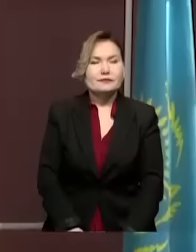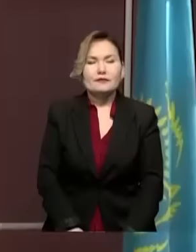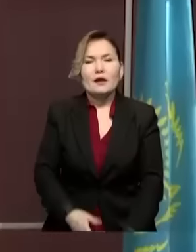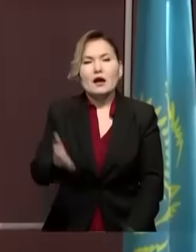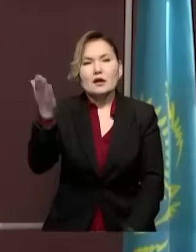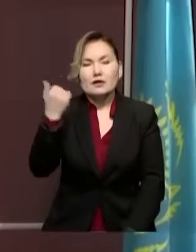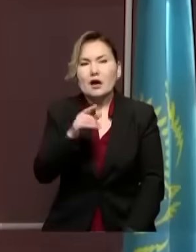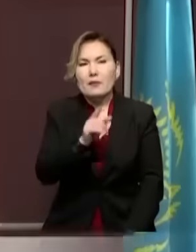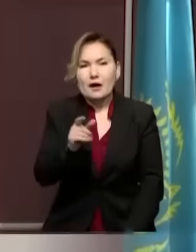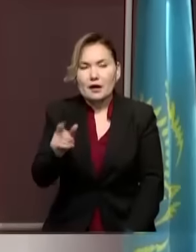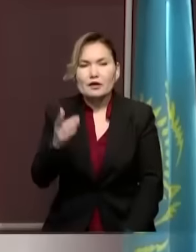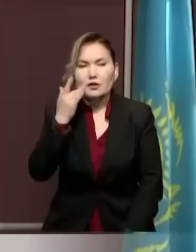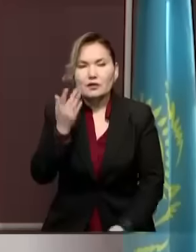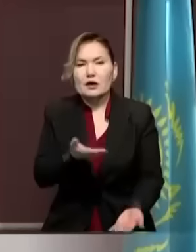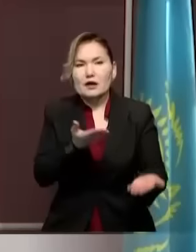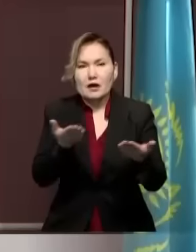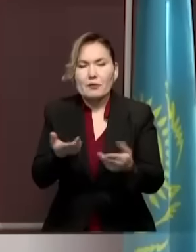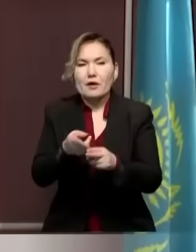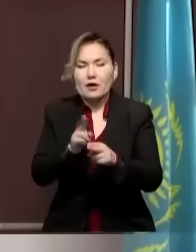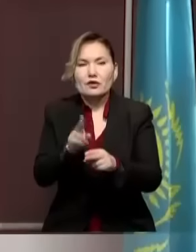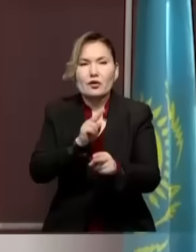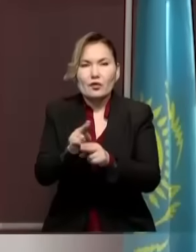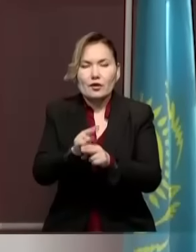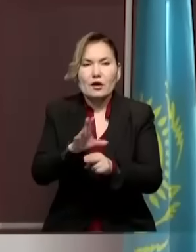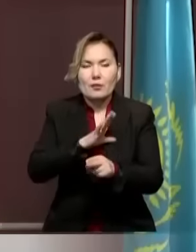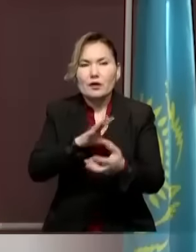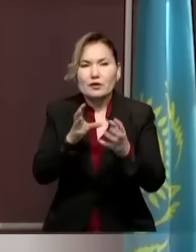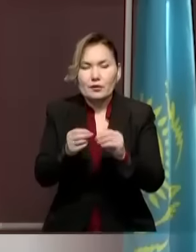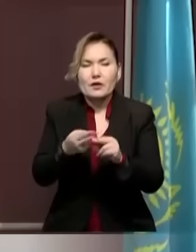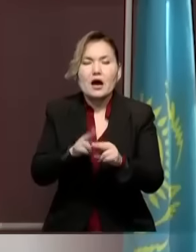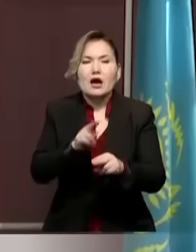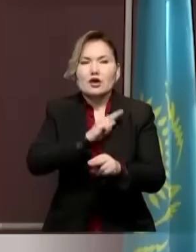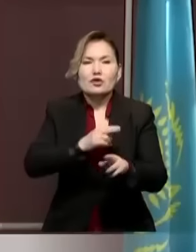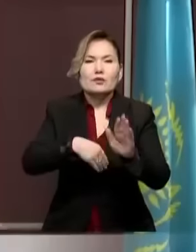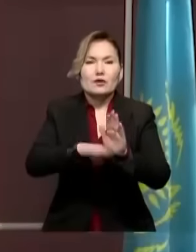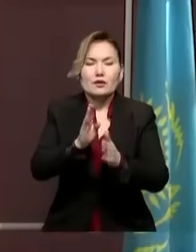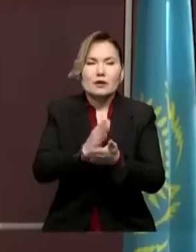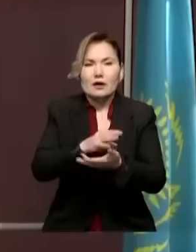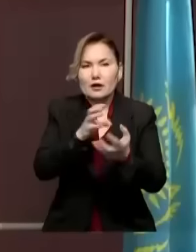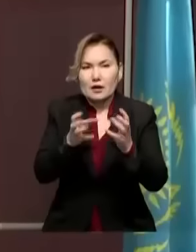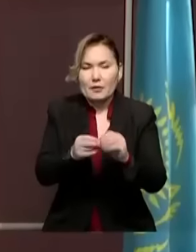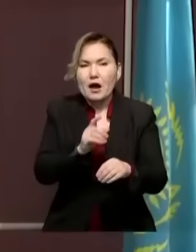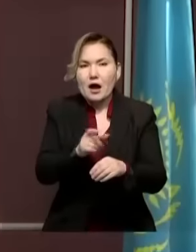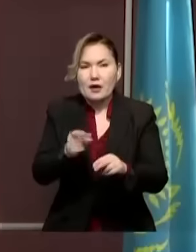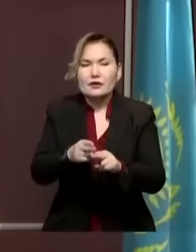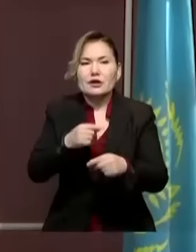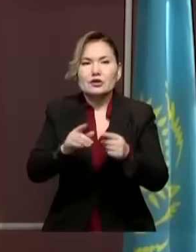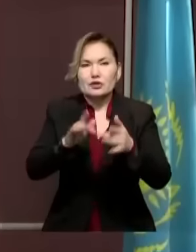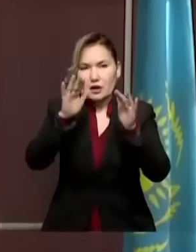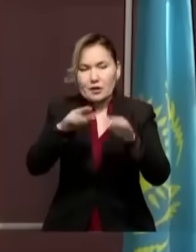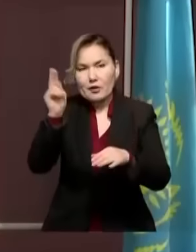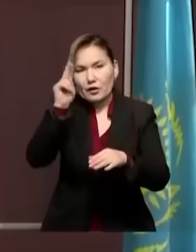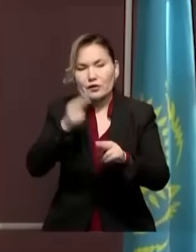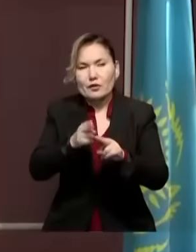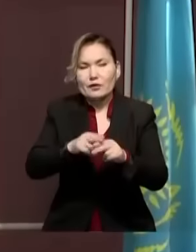Бұрында біз адамдарды шақырып, жалған нысан алып оқытатынбыз. Қазір бұл шара әлдеқайда жеңілдетілді. Себебі тұрғындар онлайн білім алып,